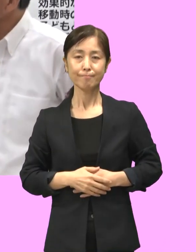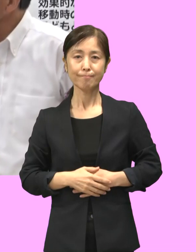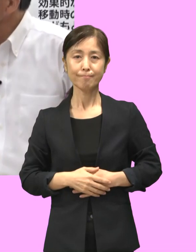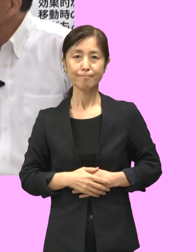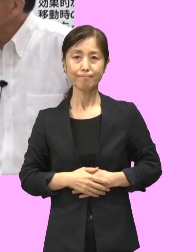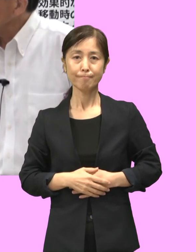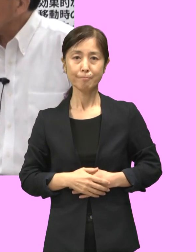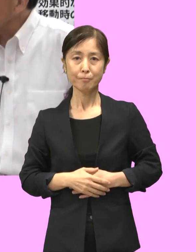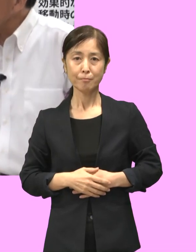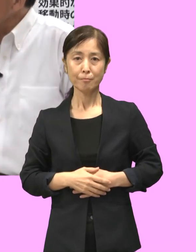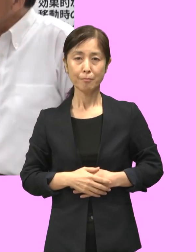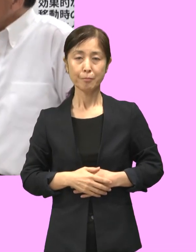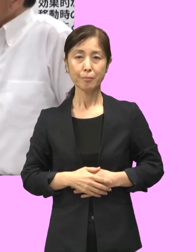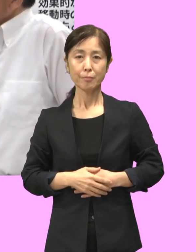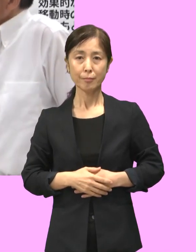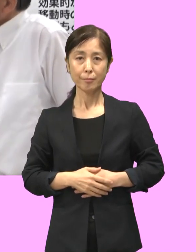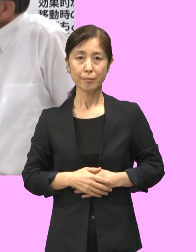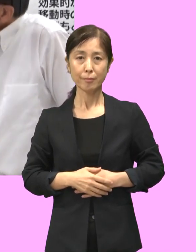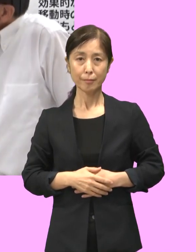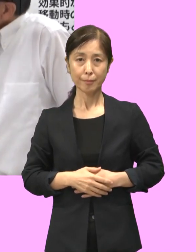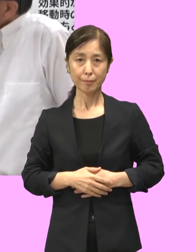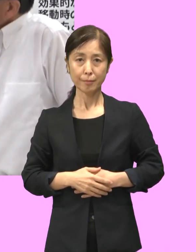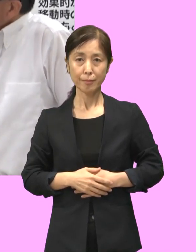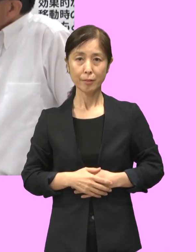ります。また21番はですね、